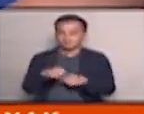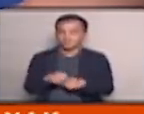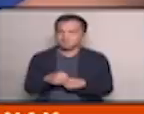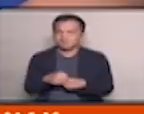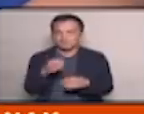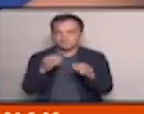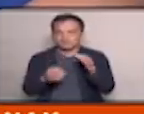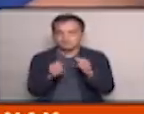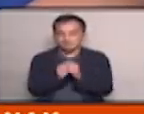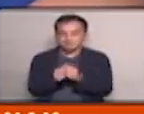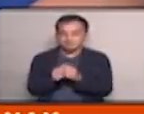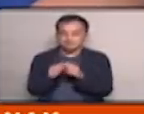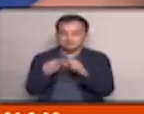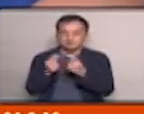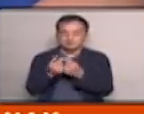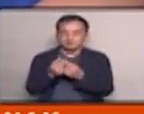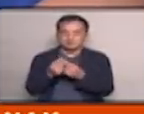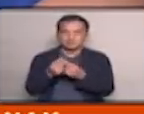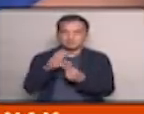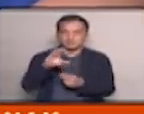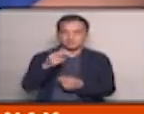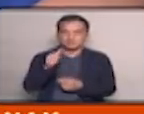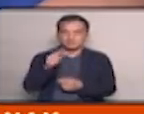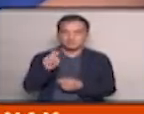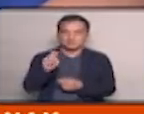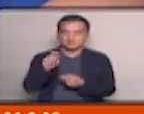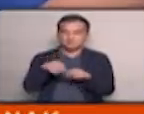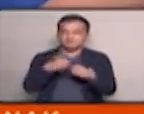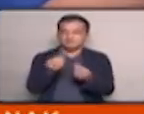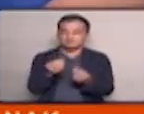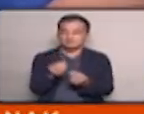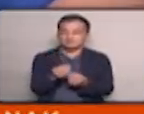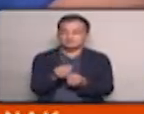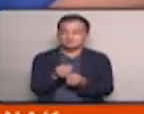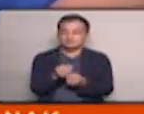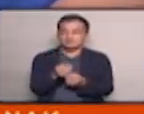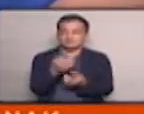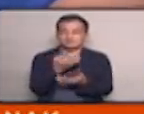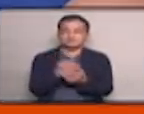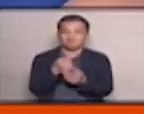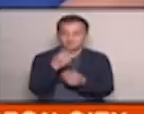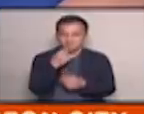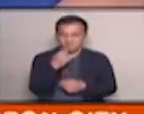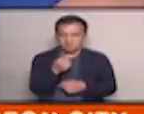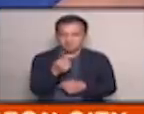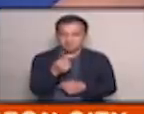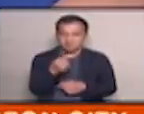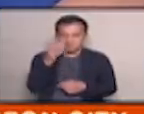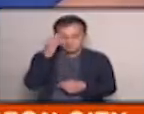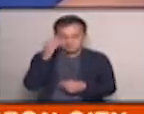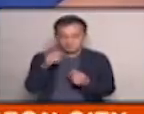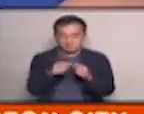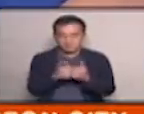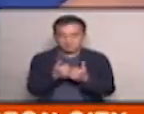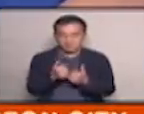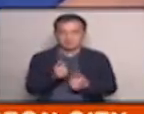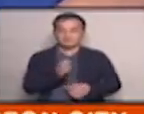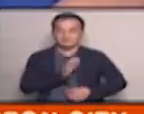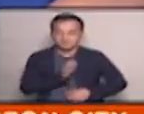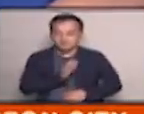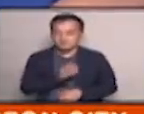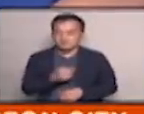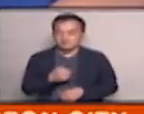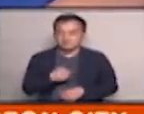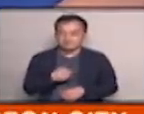kayo'y kasama sa group chat, nung mga nabigyan ko na ng financial, alam nila kung gano'n ako kabait.